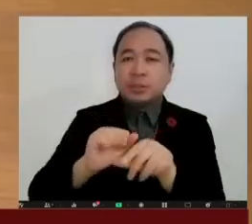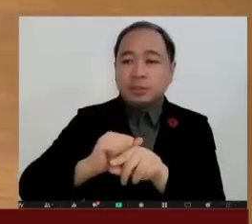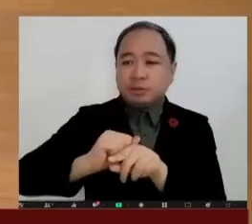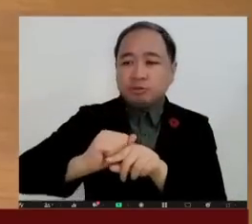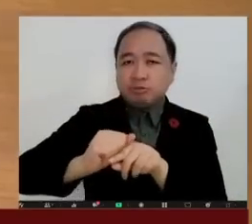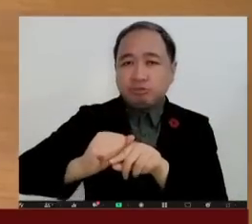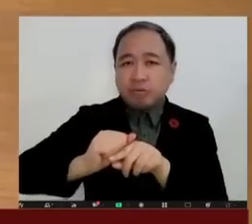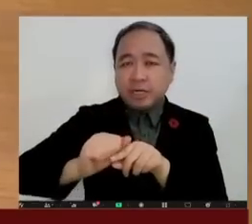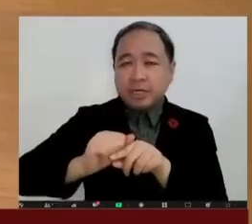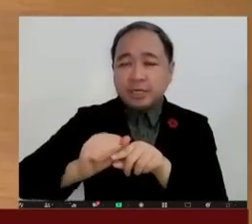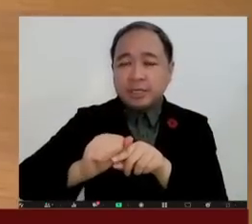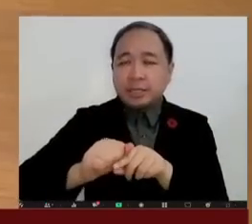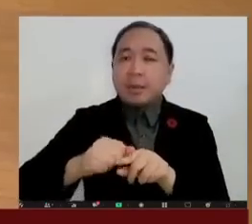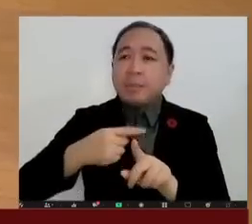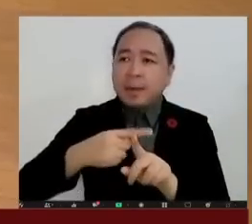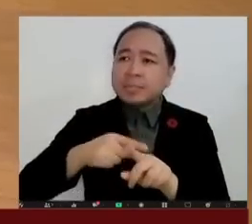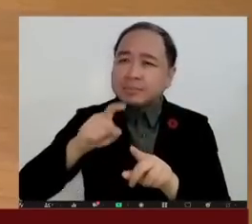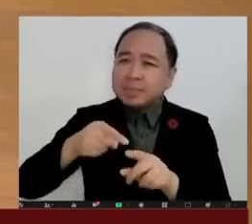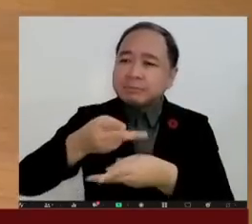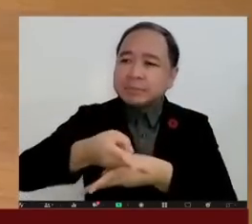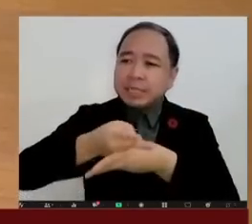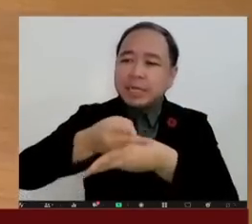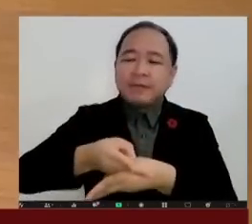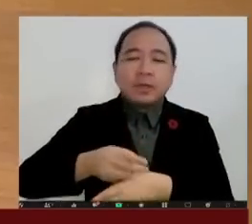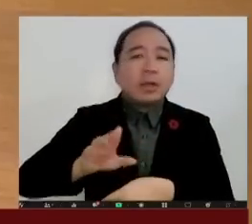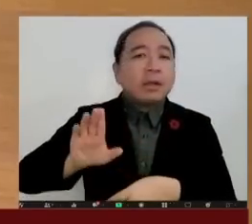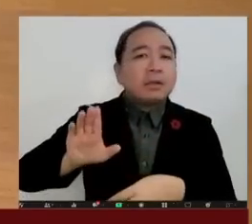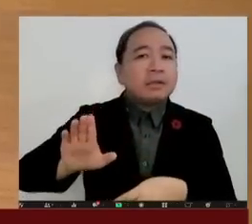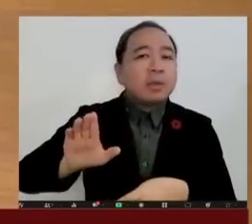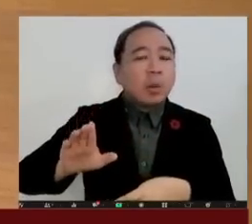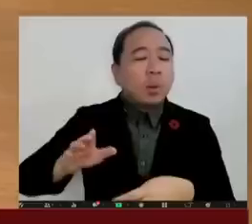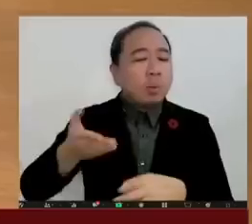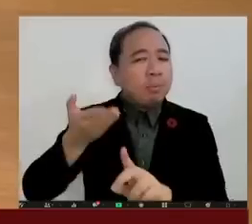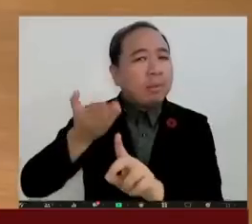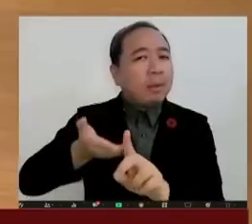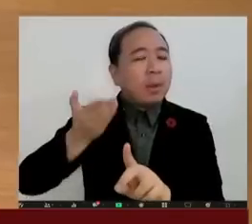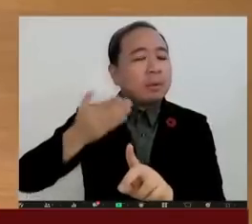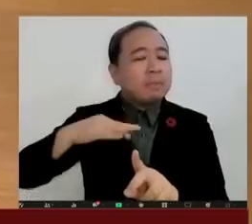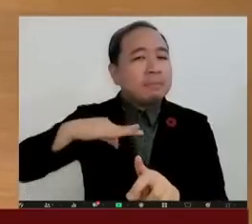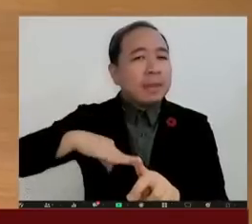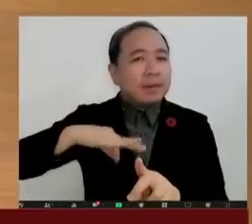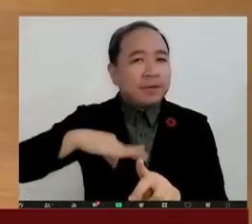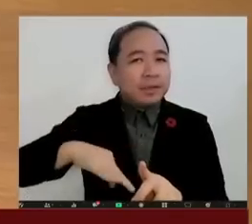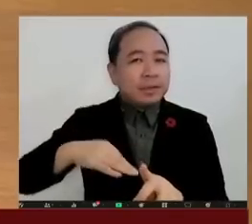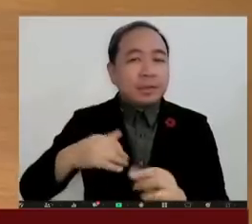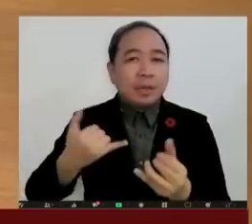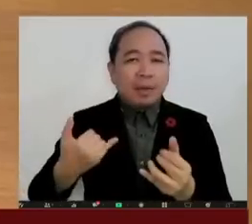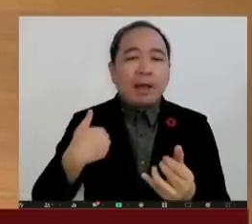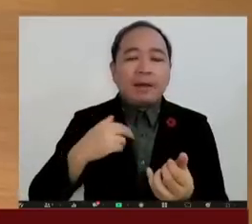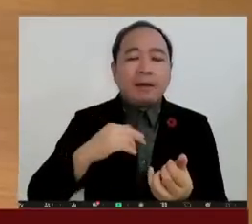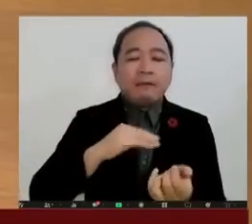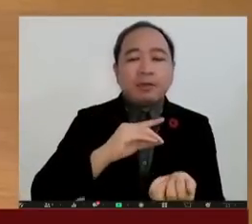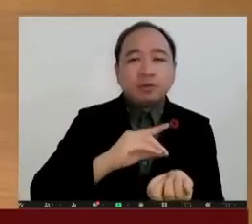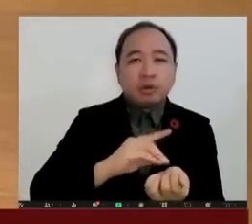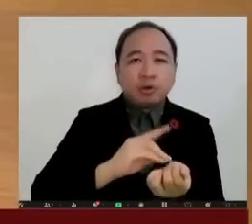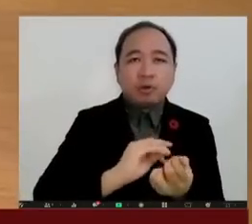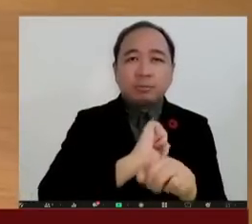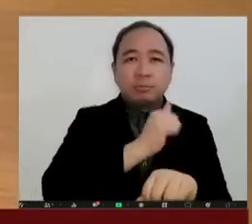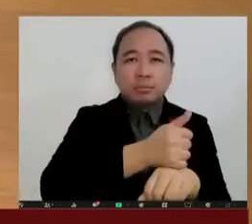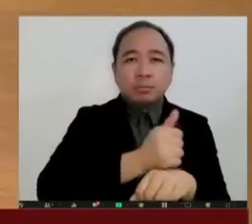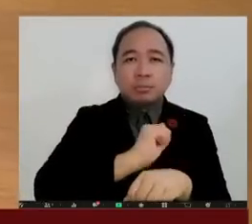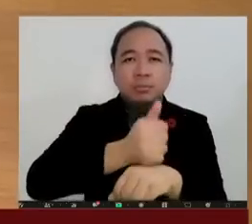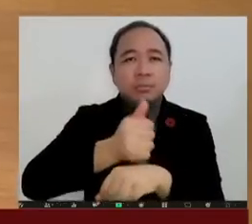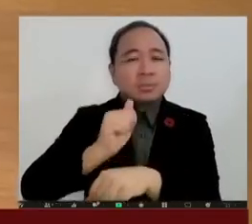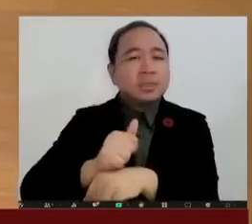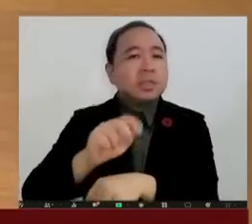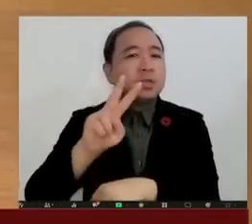sa kanilang kapakanan. Naglagay po tayo ng doktor sa halos 200 munisipyo sa bansa.